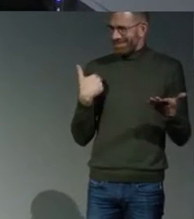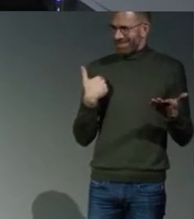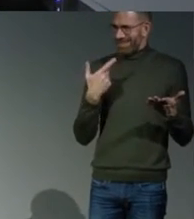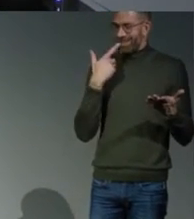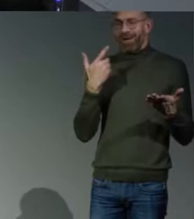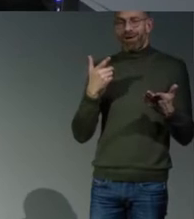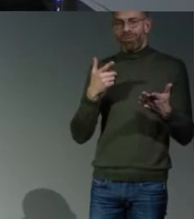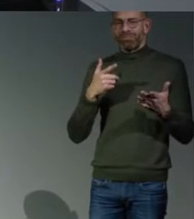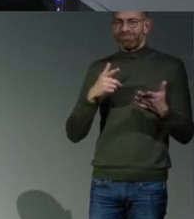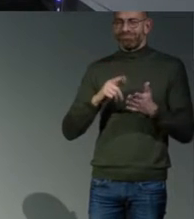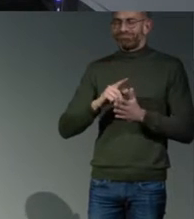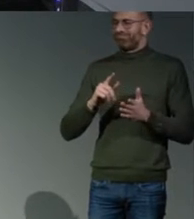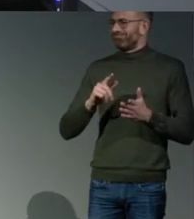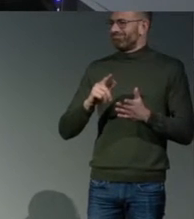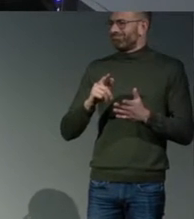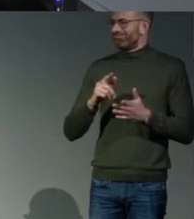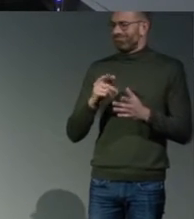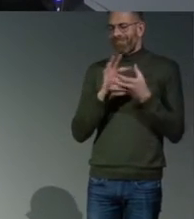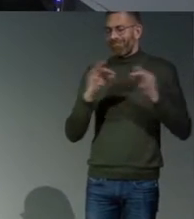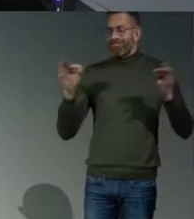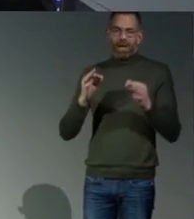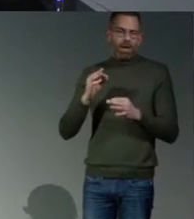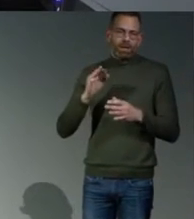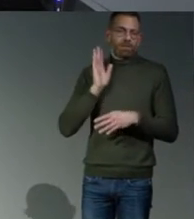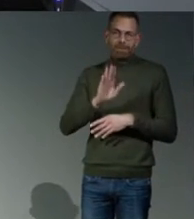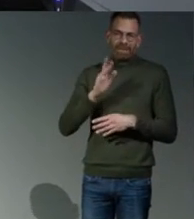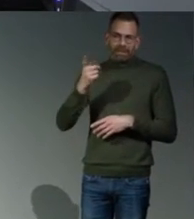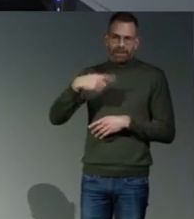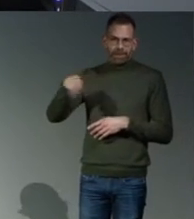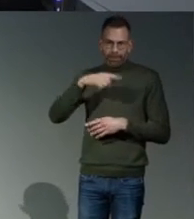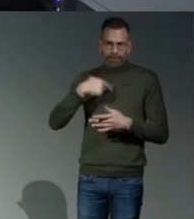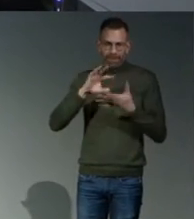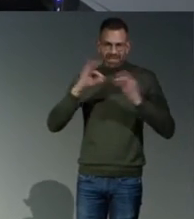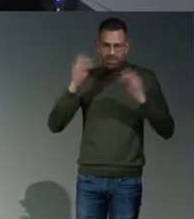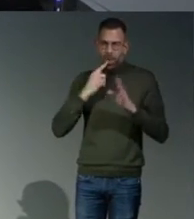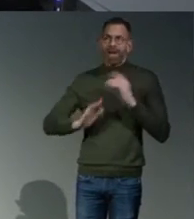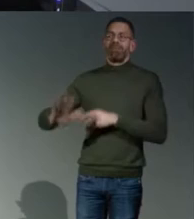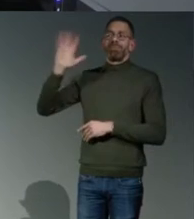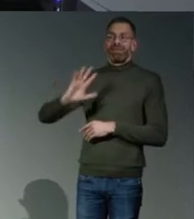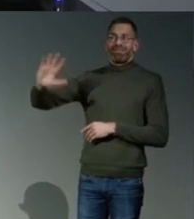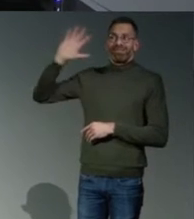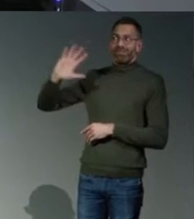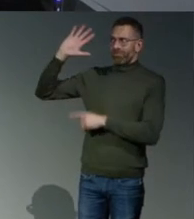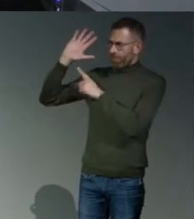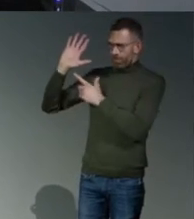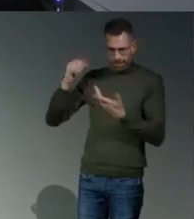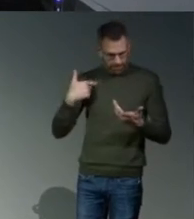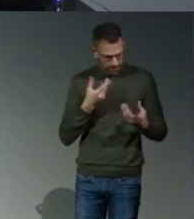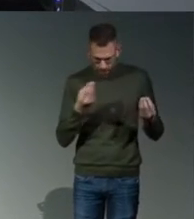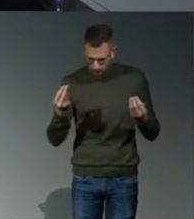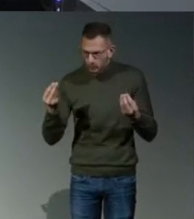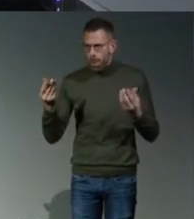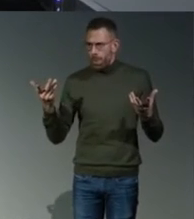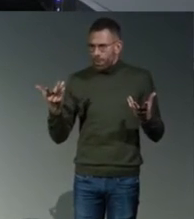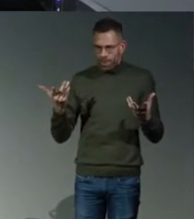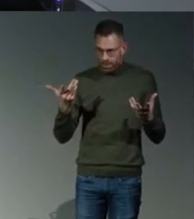Time, qui est le truc qui nous obsède tous, qui est le truc par lequel on a appris à mémoriser des histoires, on a appris à les transmettre, on a appris à les lire, sur des choses